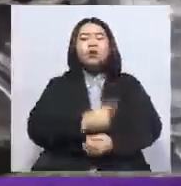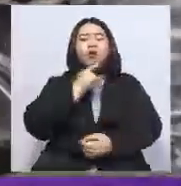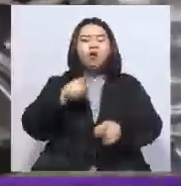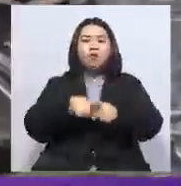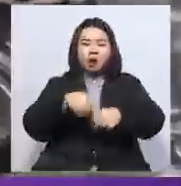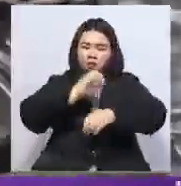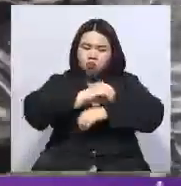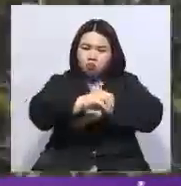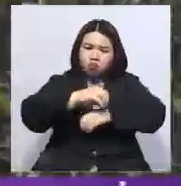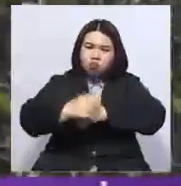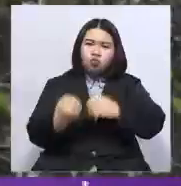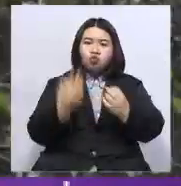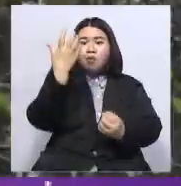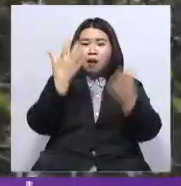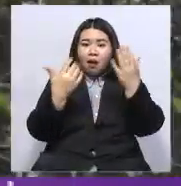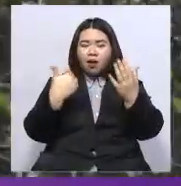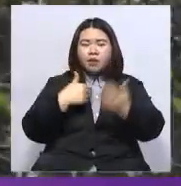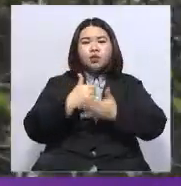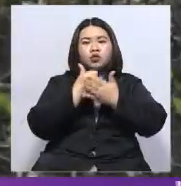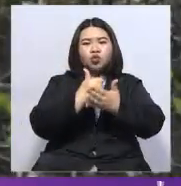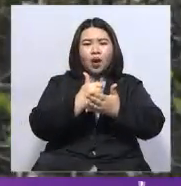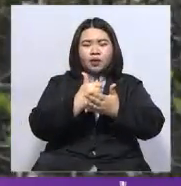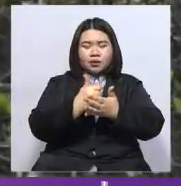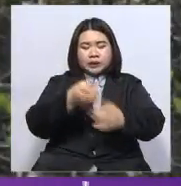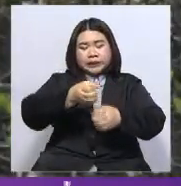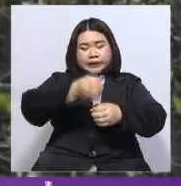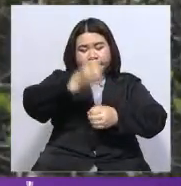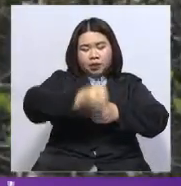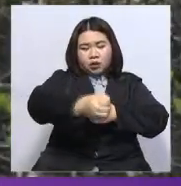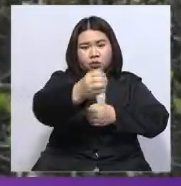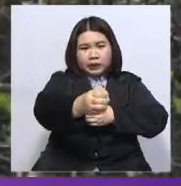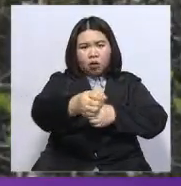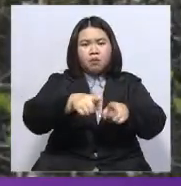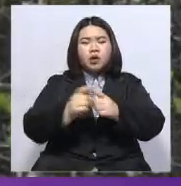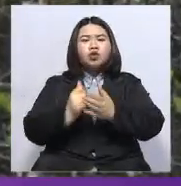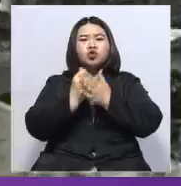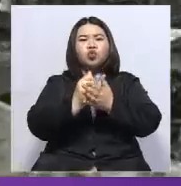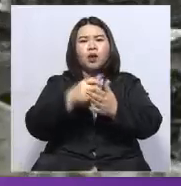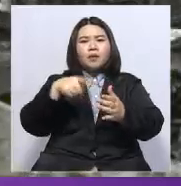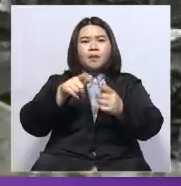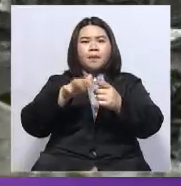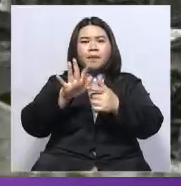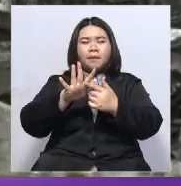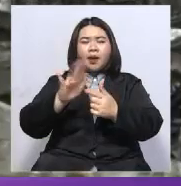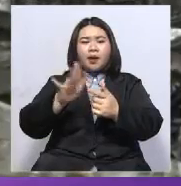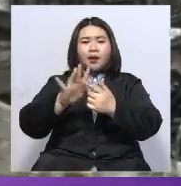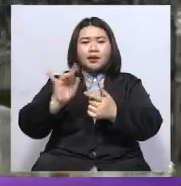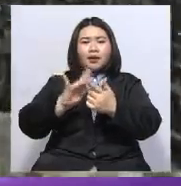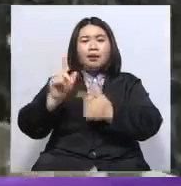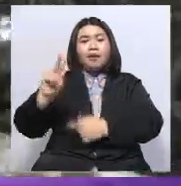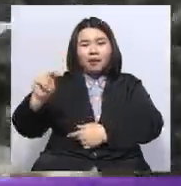การปลูกป่าการฟื้นฟูชายหาดการปักเสาดักตะกอนเพื่อปลูกป่าชายเลนและสร้างเขื่อนกันคลื่นน